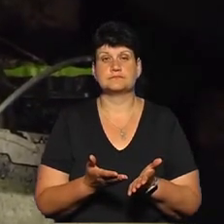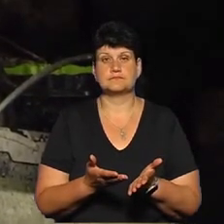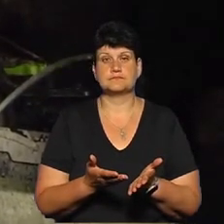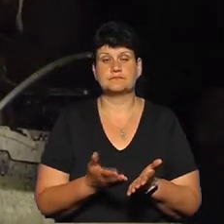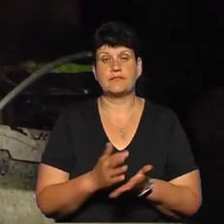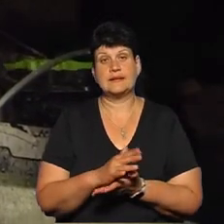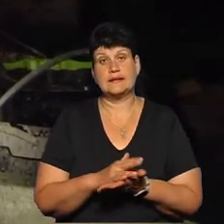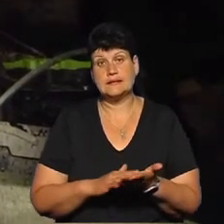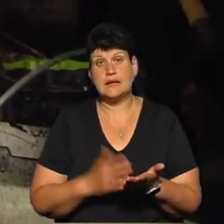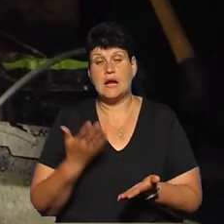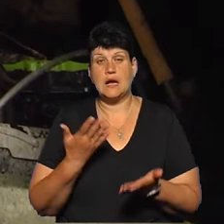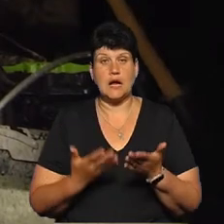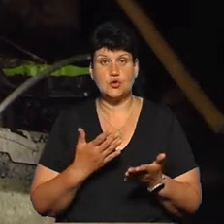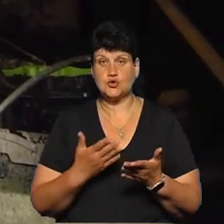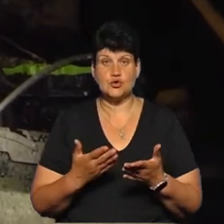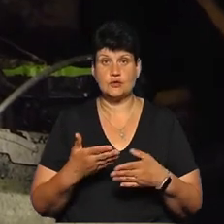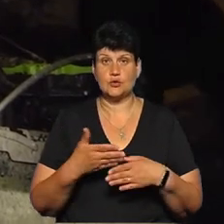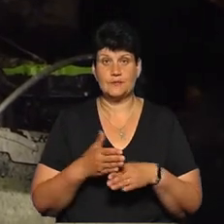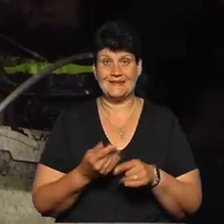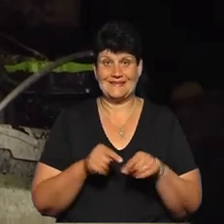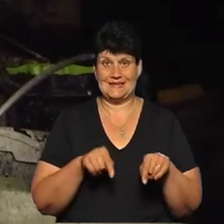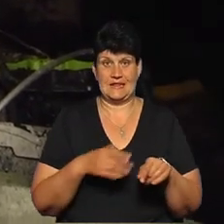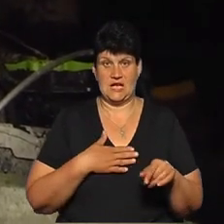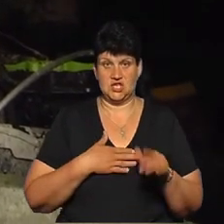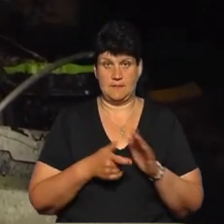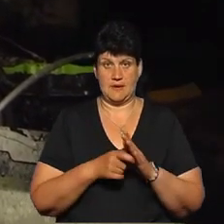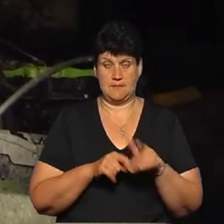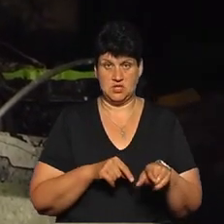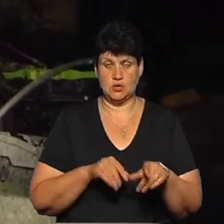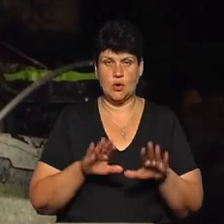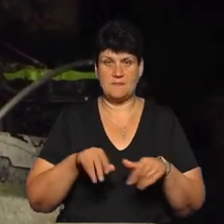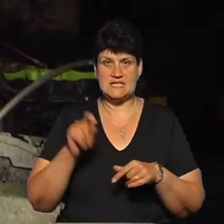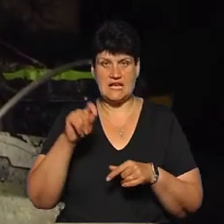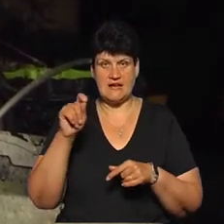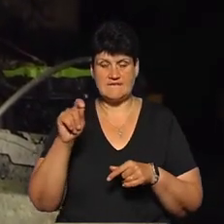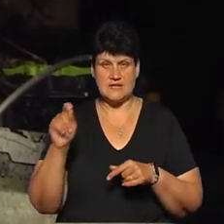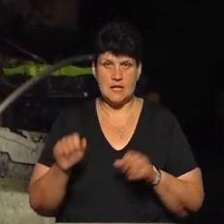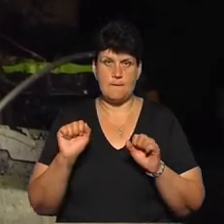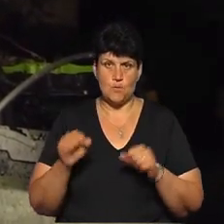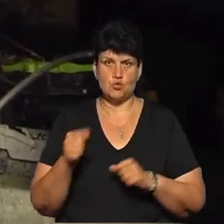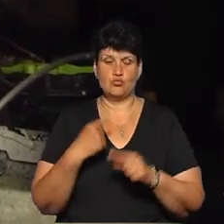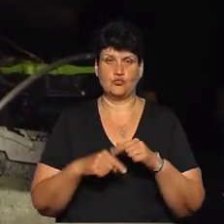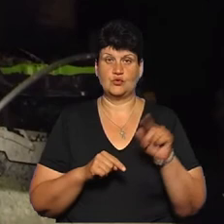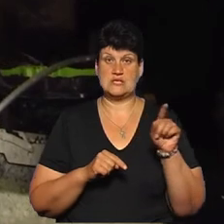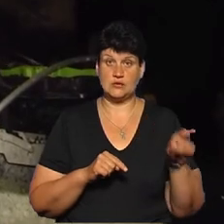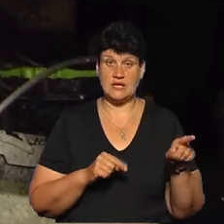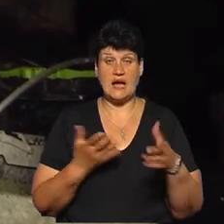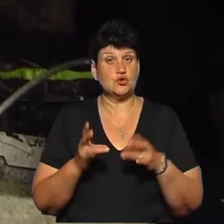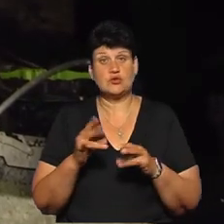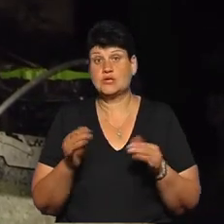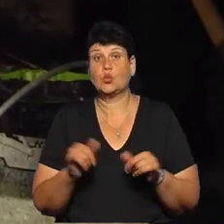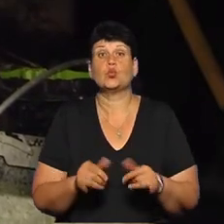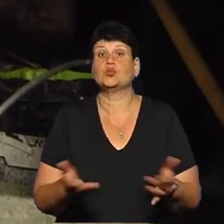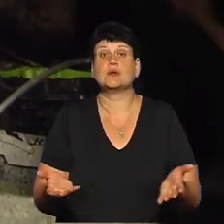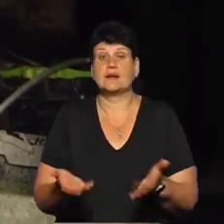Надалі, якщо не розіб'ють ще це, наше приміщення, то після війни я можу туди повернутися. А якщо ні, то куди? Я